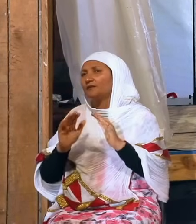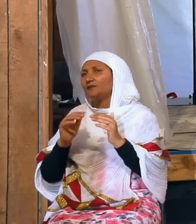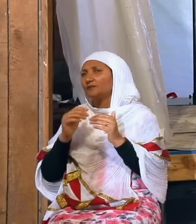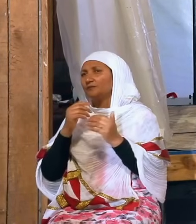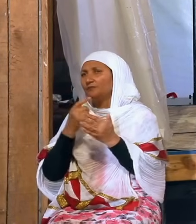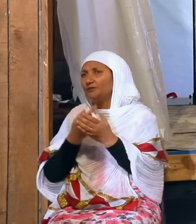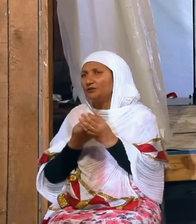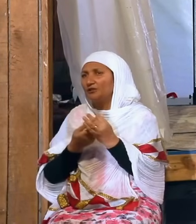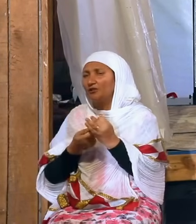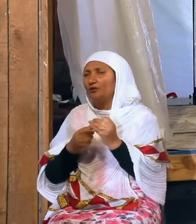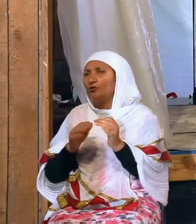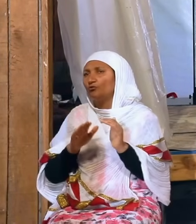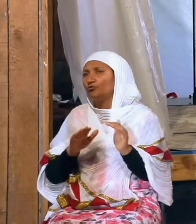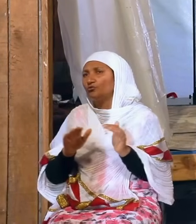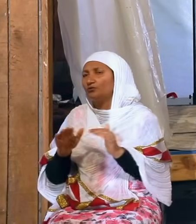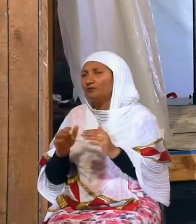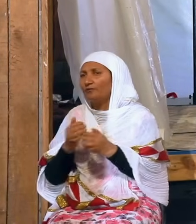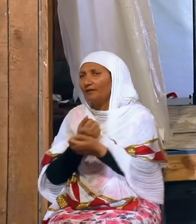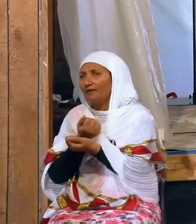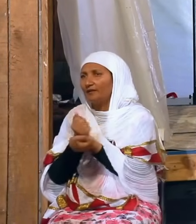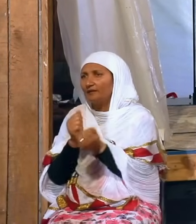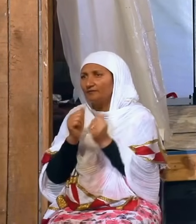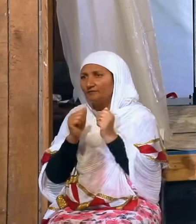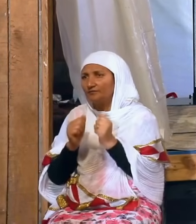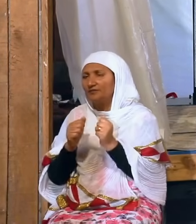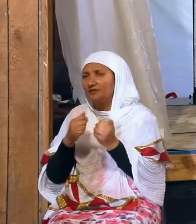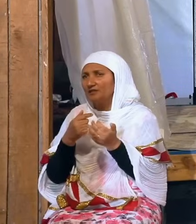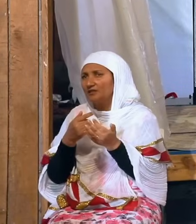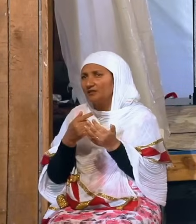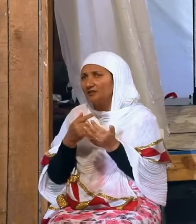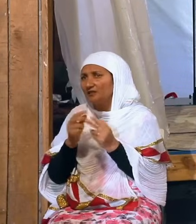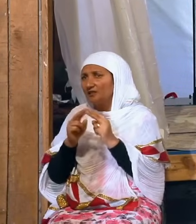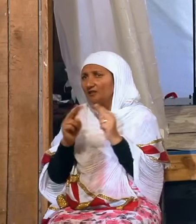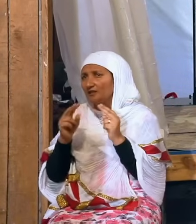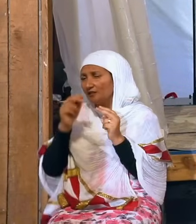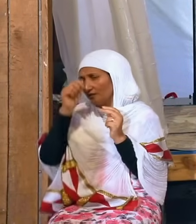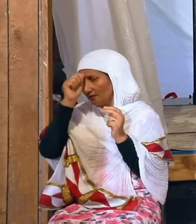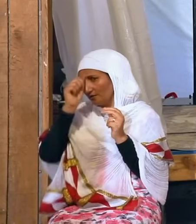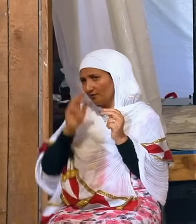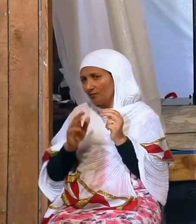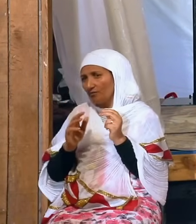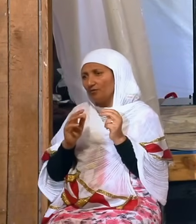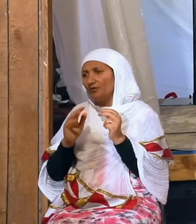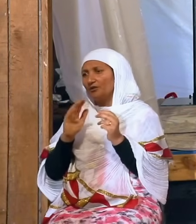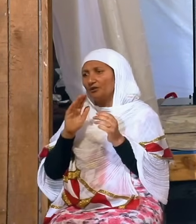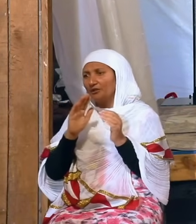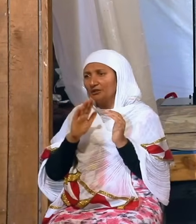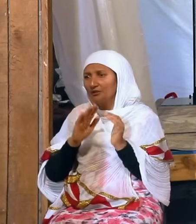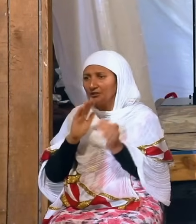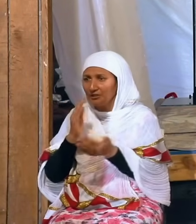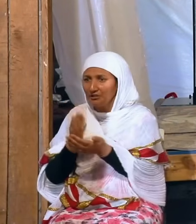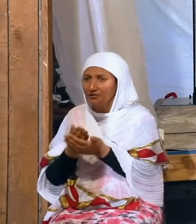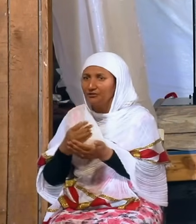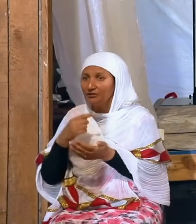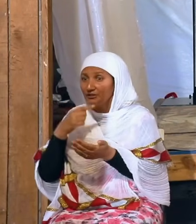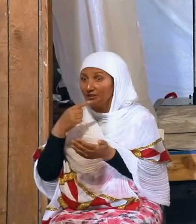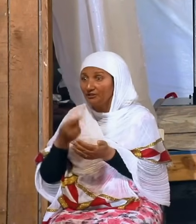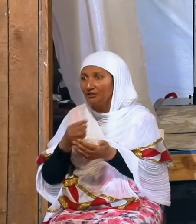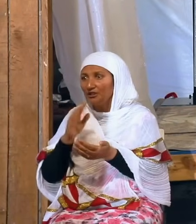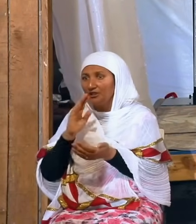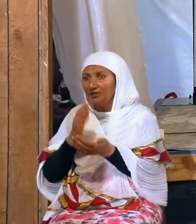ባካችሁ ብላችሁ ልጆች ማዳን አትችሉም። ይህን ወቁት በእውነቱ እንደ ትልቅ ሰው እያቸው የሚባለው ምንድነው? ልጅነሽ የሚባል ነገር መቅረት